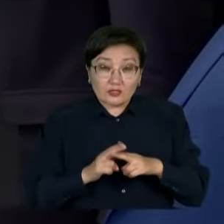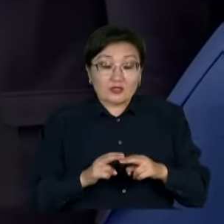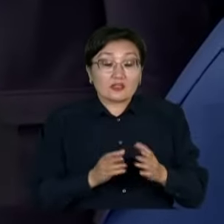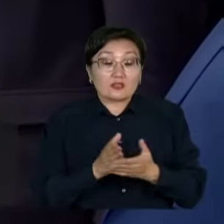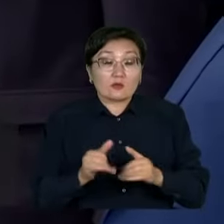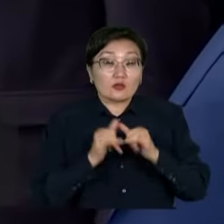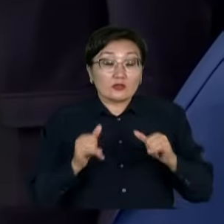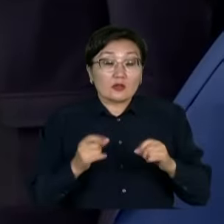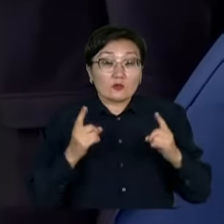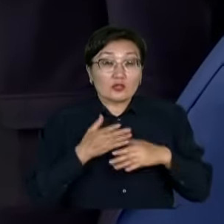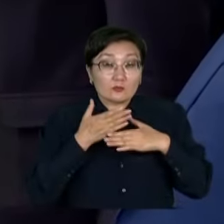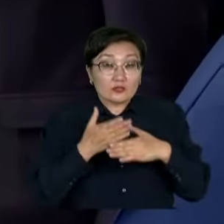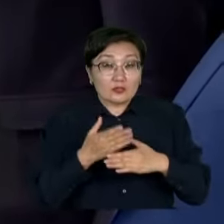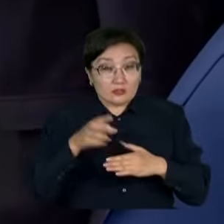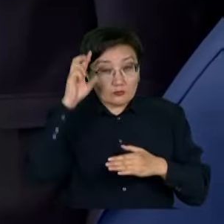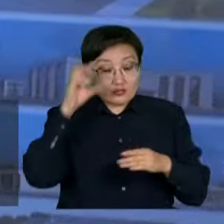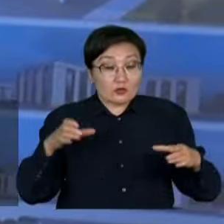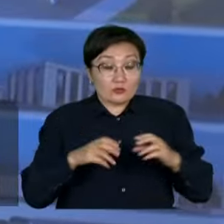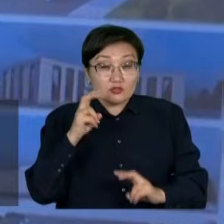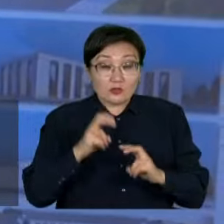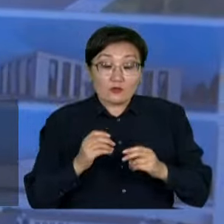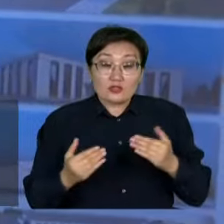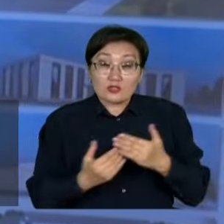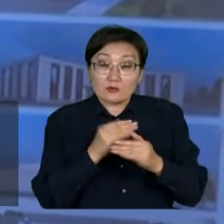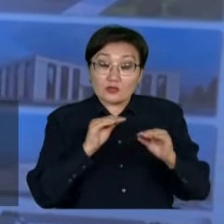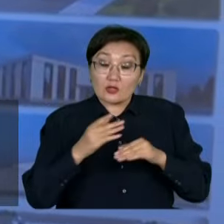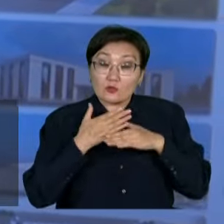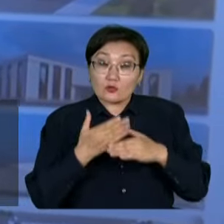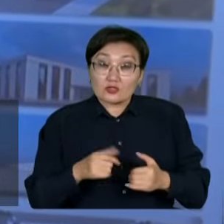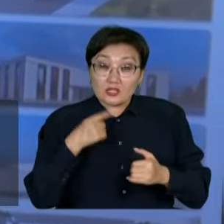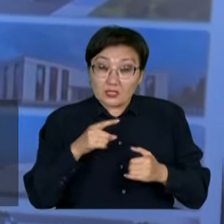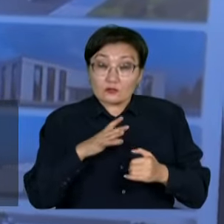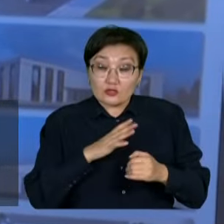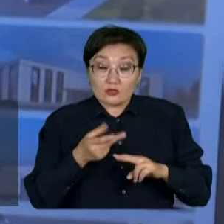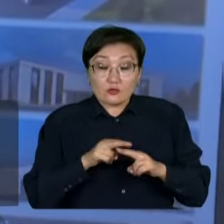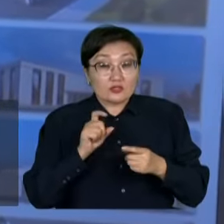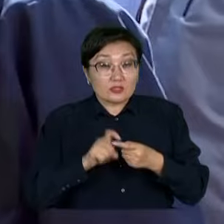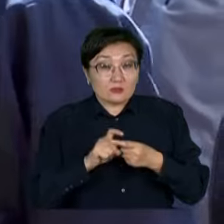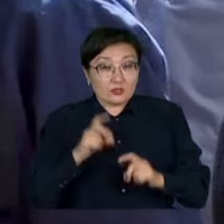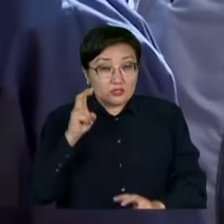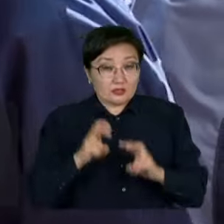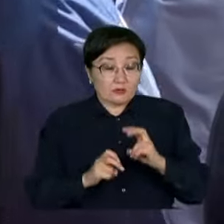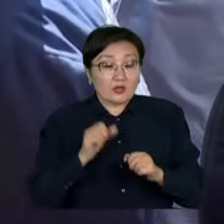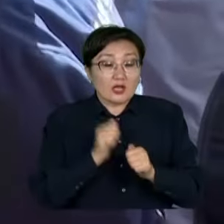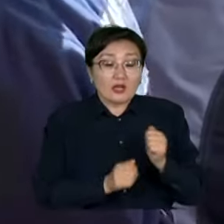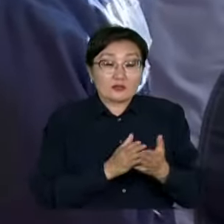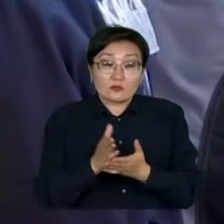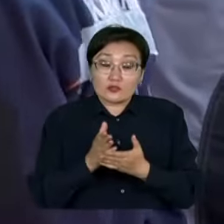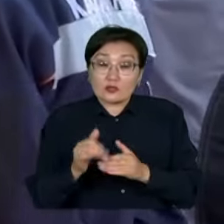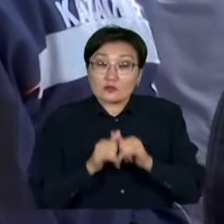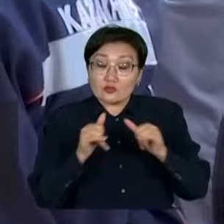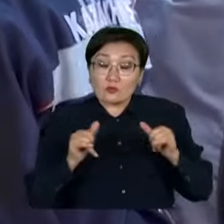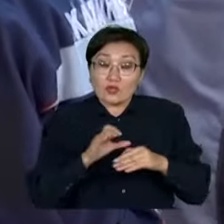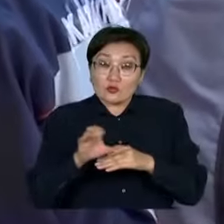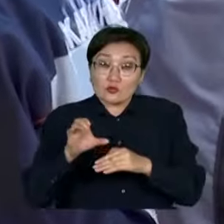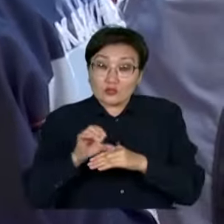береді. Премьер-министр мемлекет кәсіпорынды жаңғыртуға қолдау көрсетеді дегенді де баса айтты. Бұл ретте өндірісті әртараптандыру өнім желісін